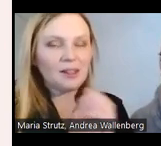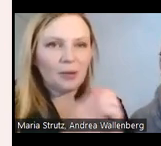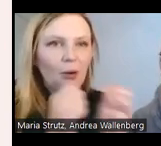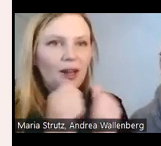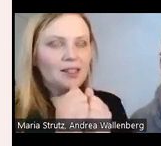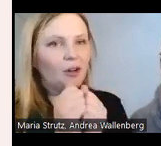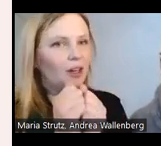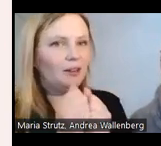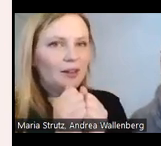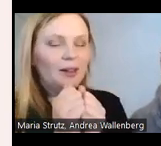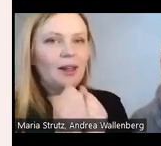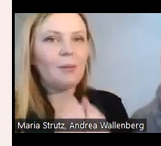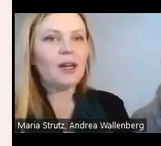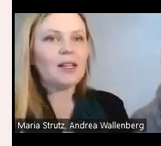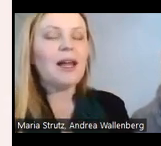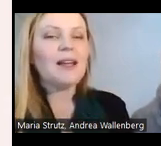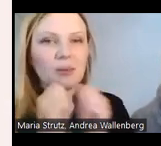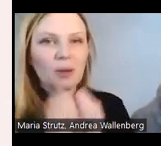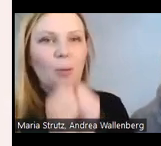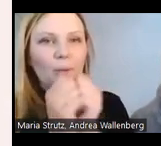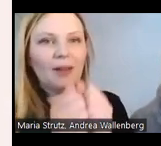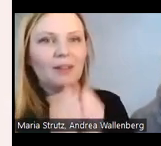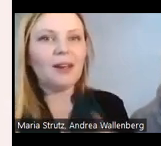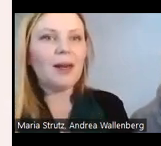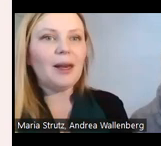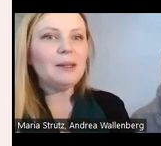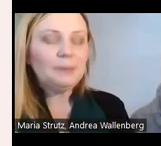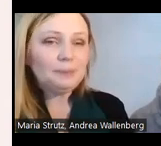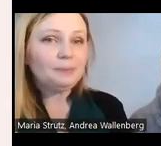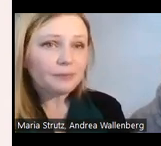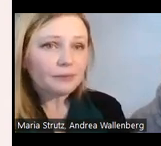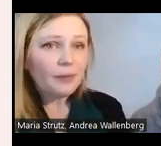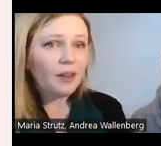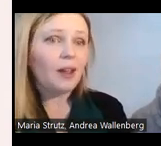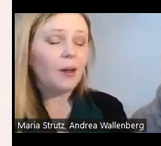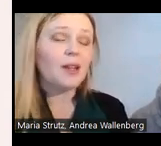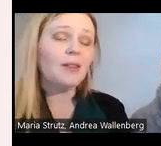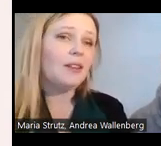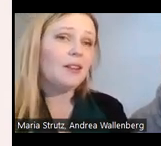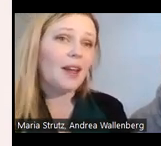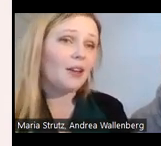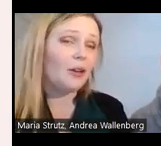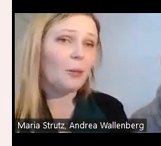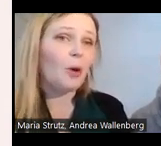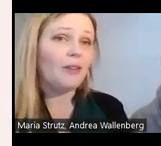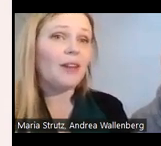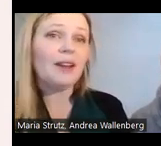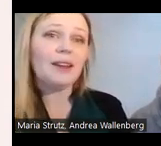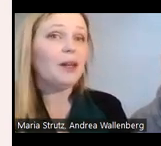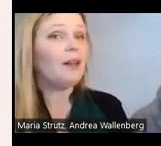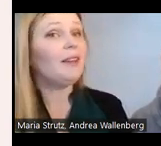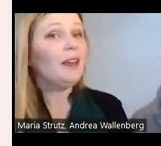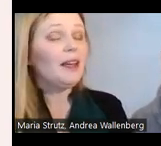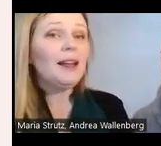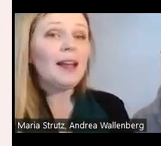Att få liksom hålla i saker medan man läser. Som är kopplat till det man läser. Och sen, det här gör många av er